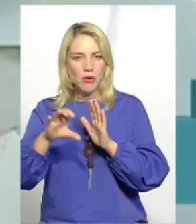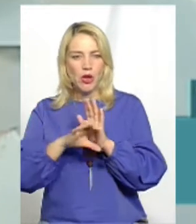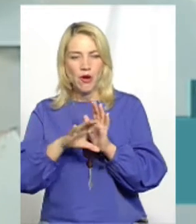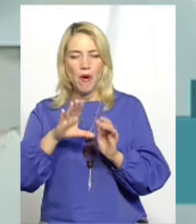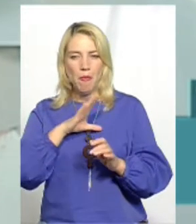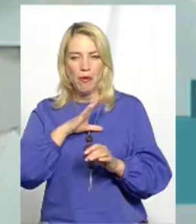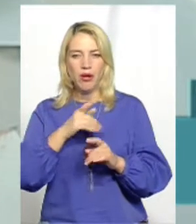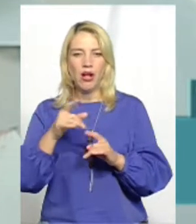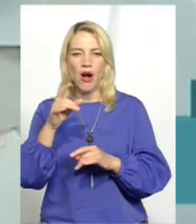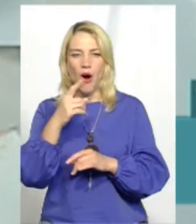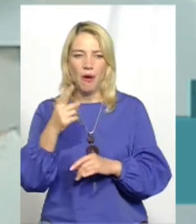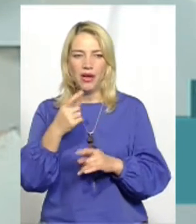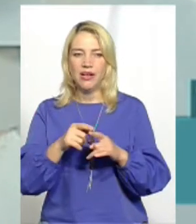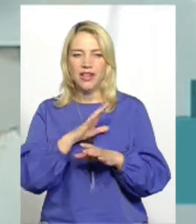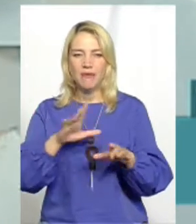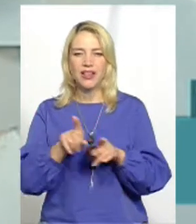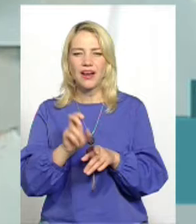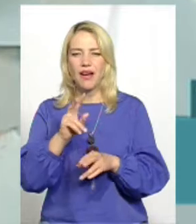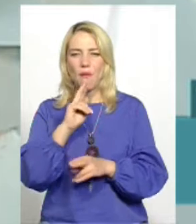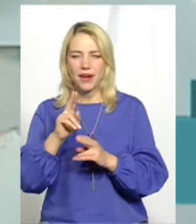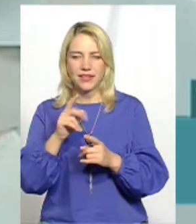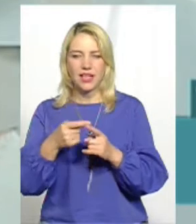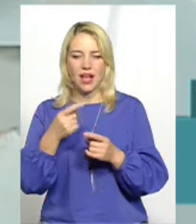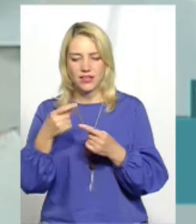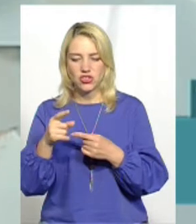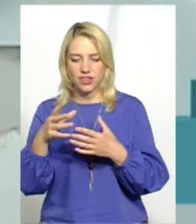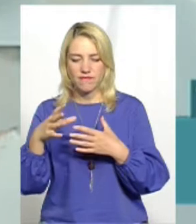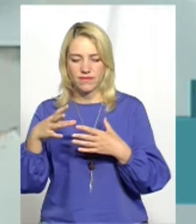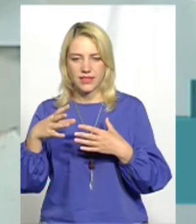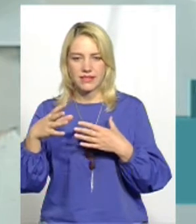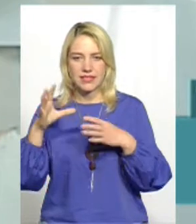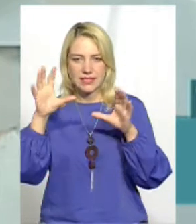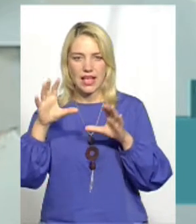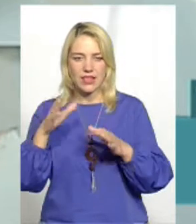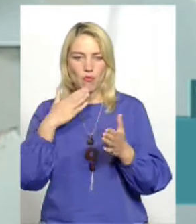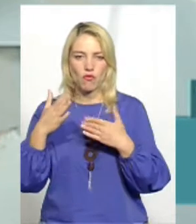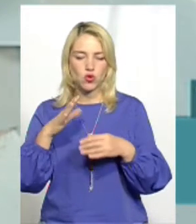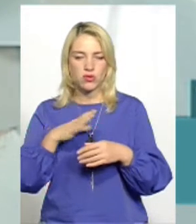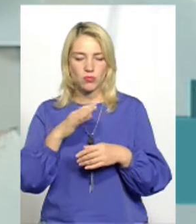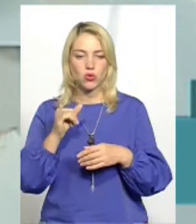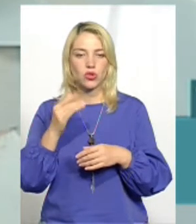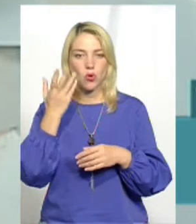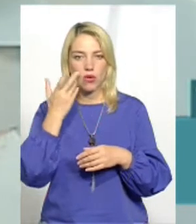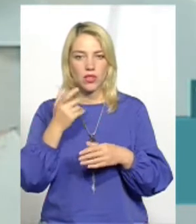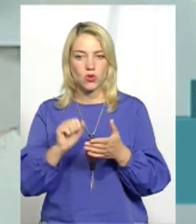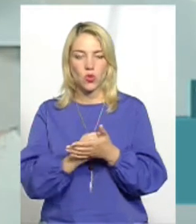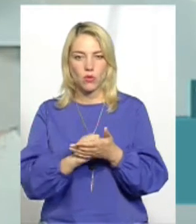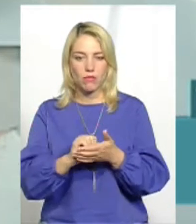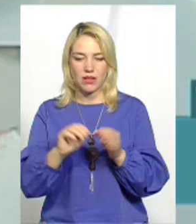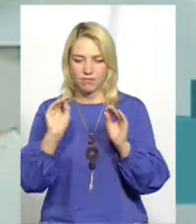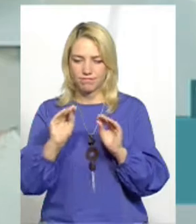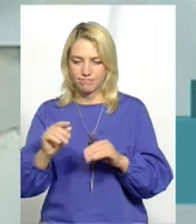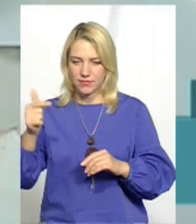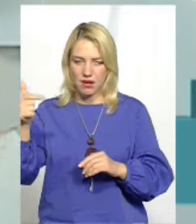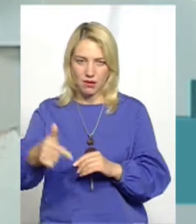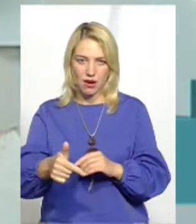були обласному, не було так, як апеляція, а інші взаємовідносини було. І ці, коли документи складені грамотно,